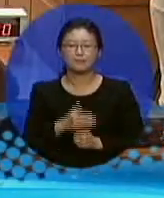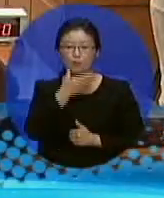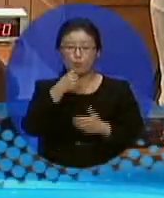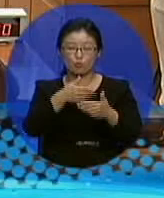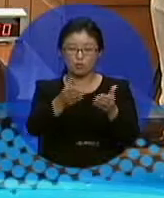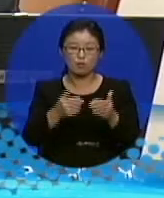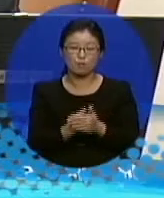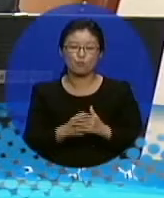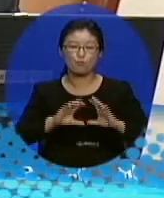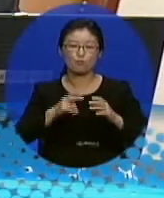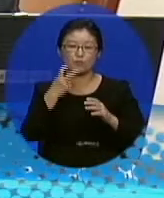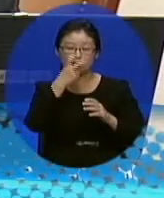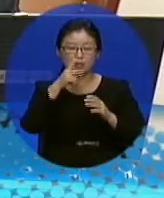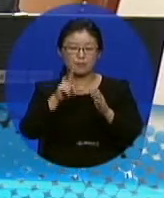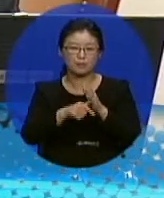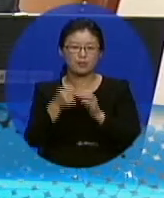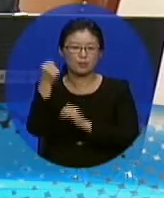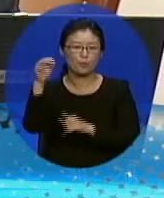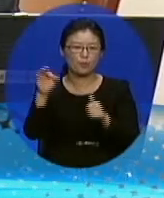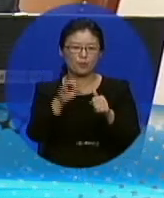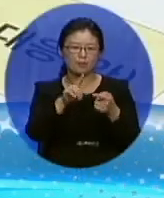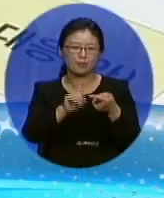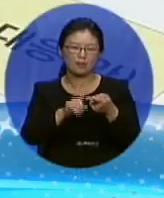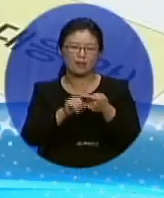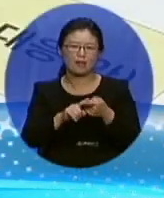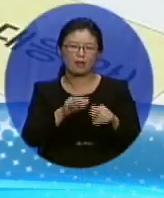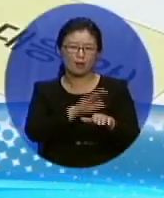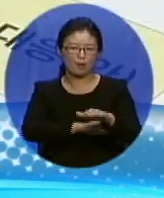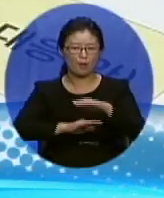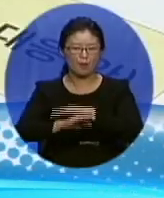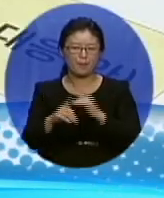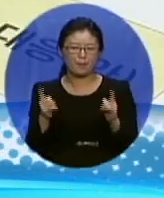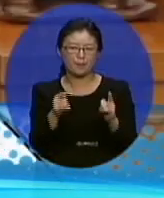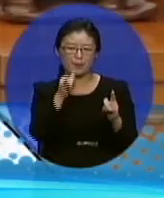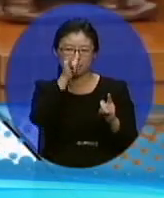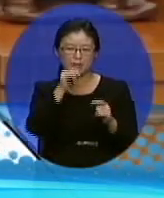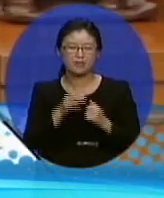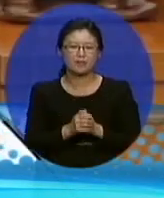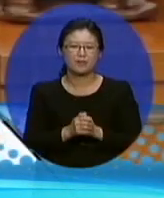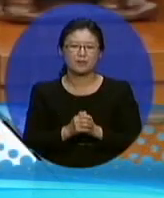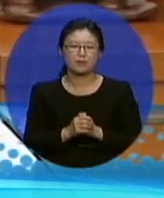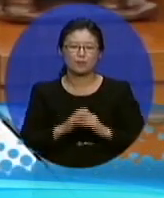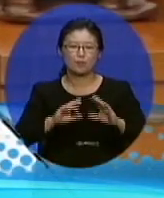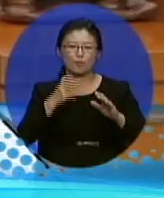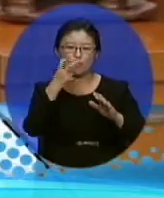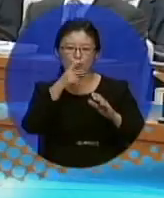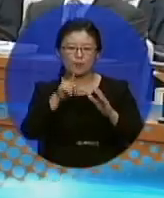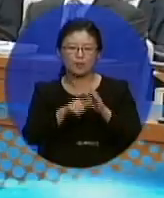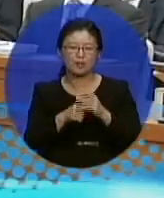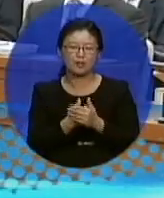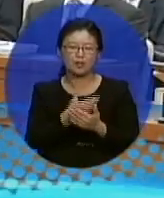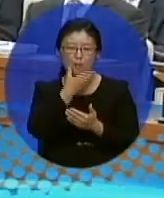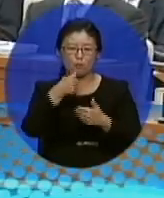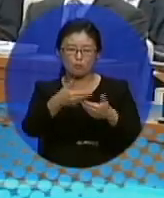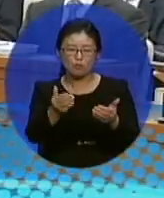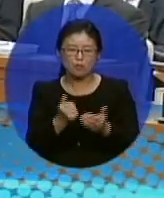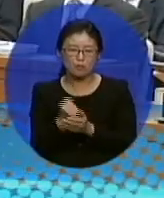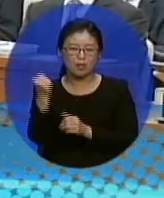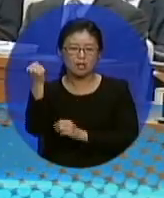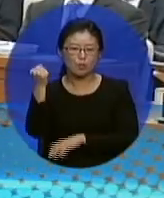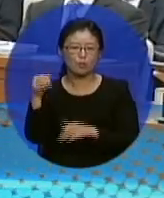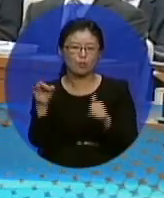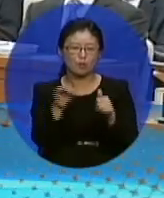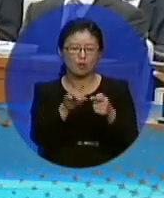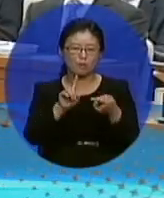보건복지부 국정감사에서 기초연금 정책을 놓고 여야의 설전이 이어졌습니다. 이날 국감에서는 복지부가 작성한 기초연금 대응